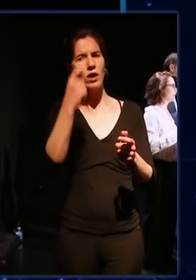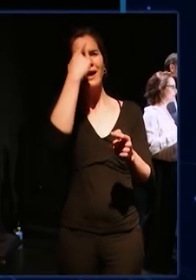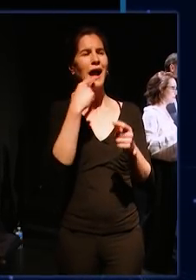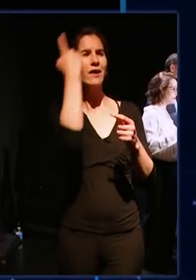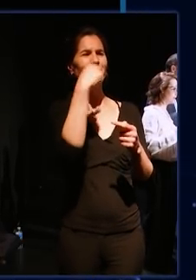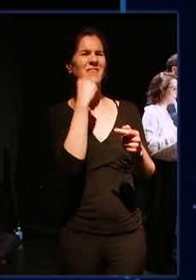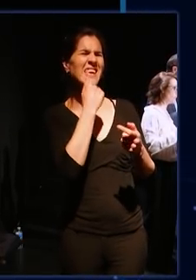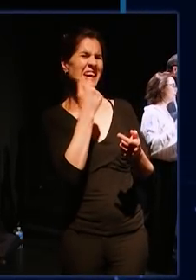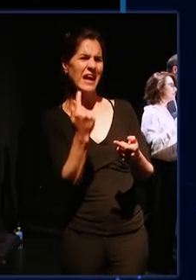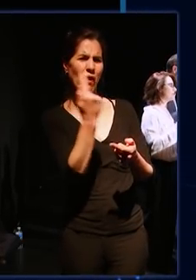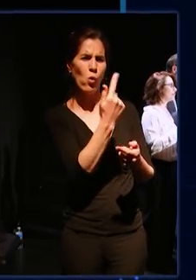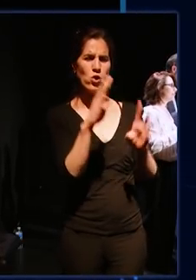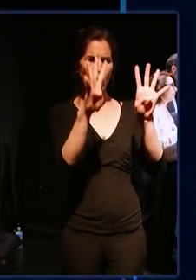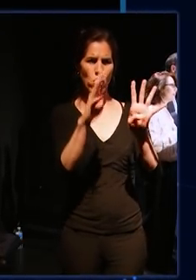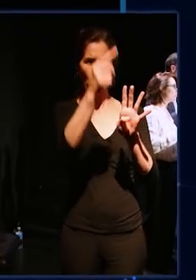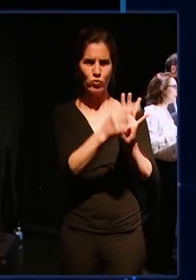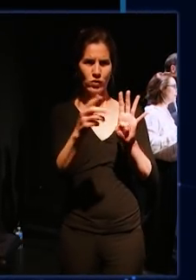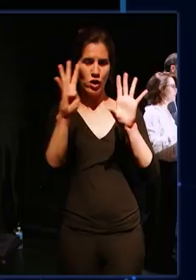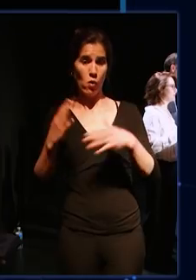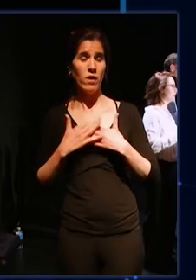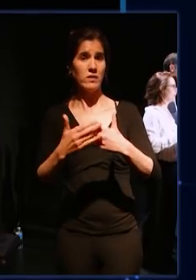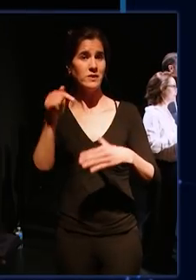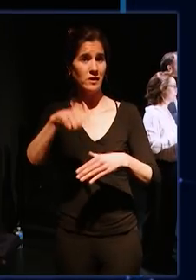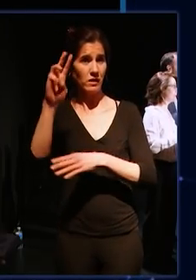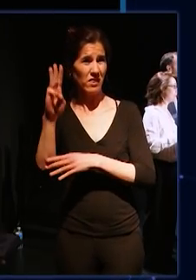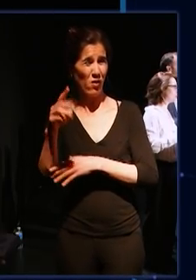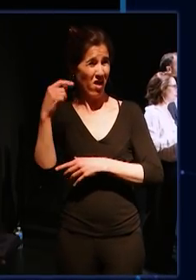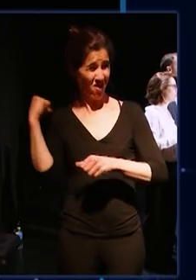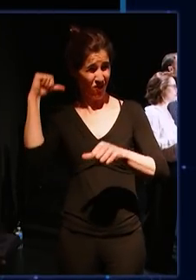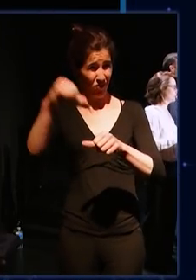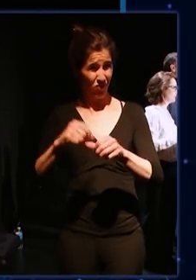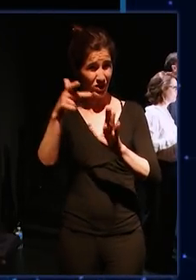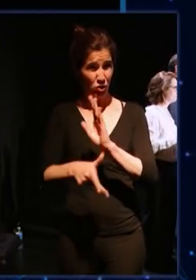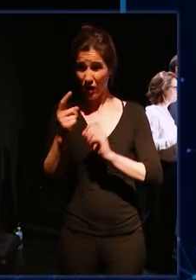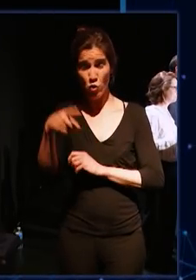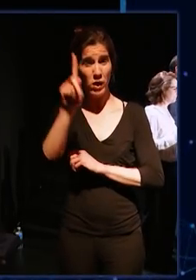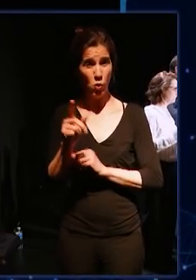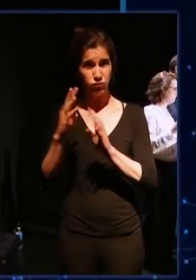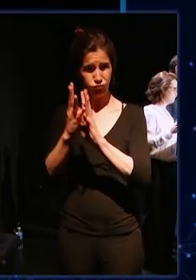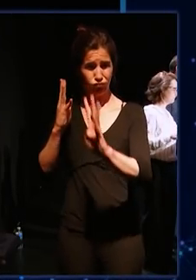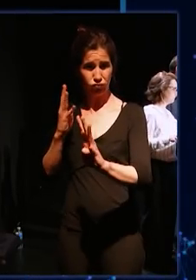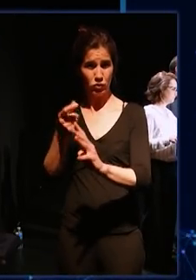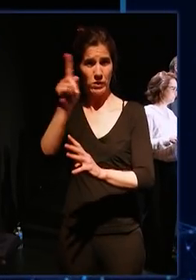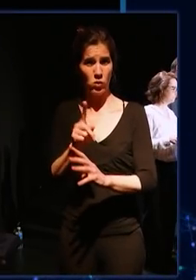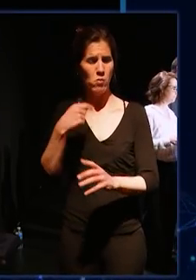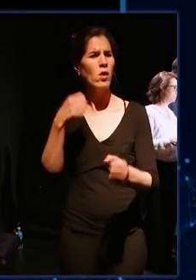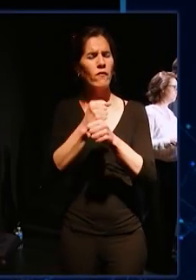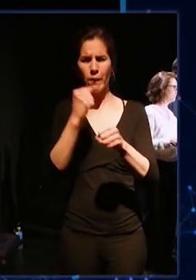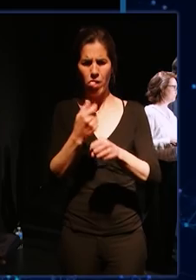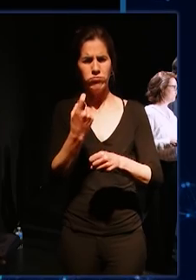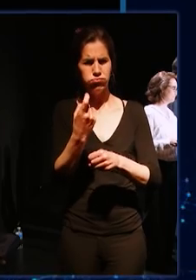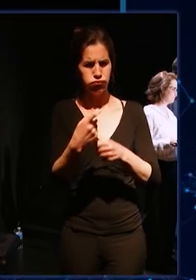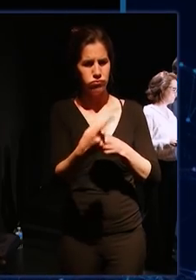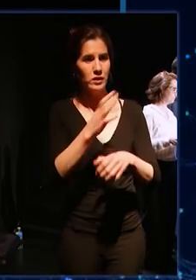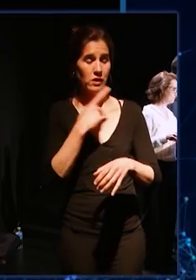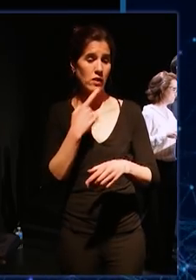candidats a l'alcaldia de Cardedeu. És el debat electoral amb més candidats de la història del municipi. Tenim molta feina per davant, així que comencem.